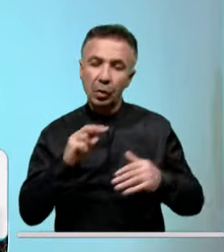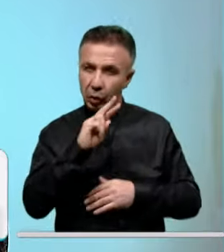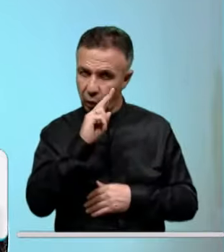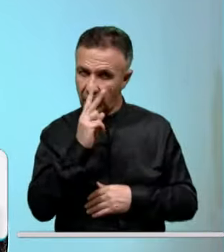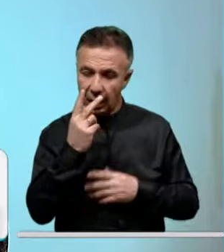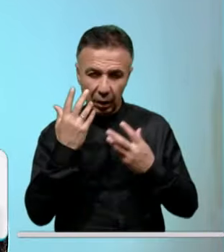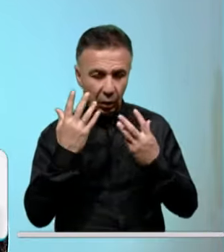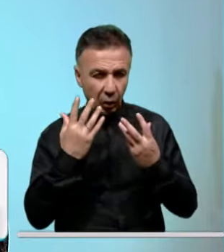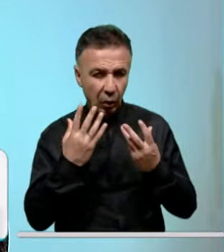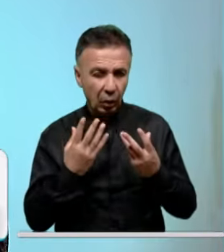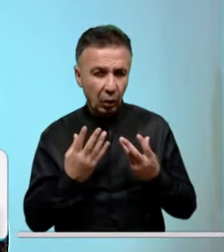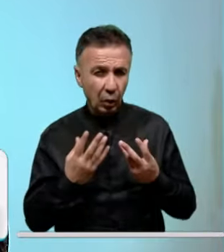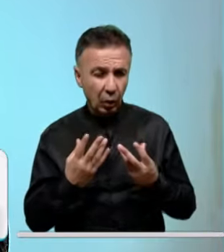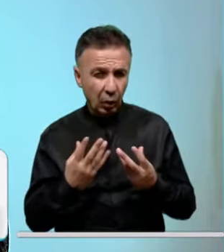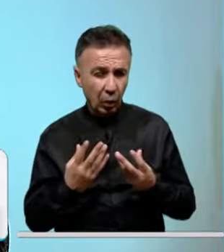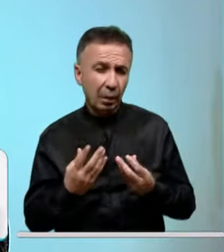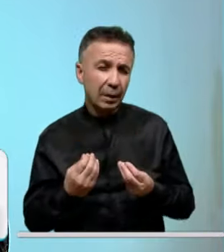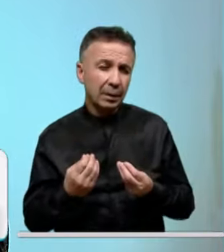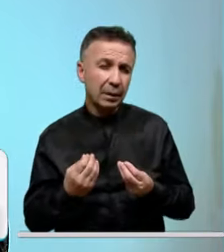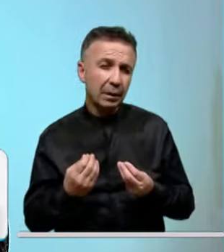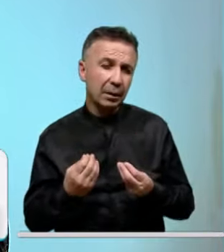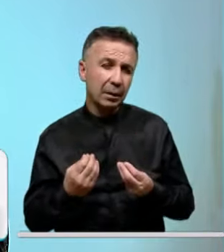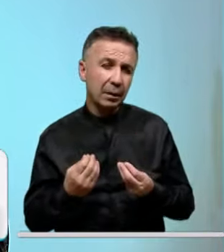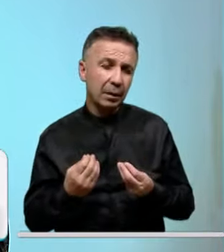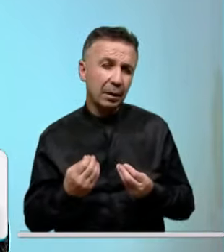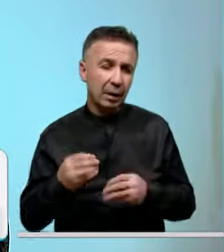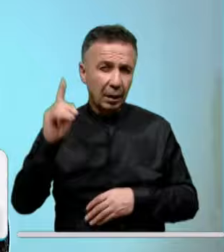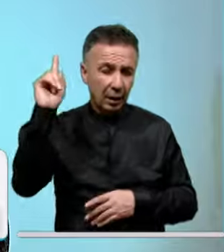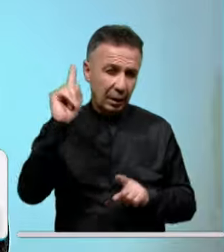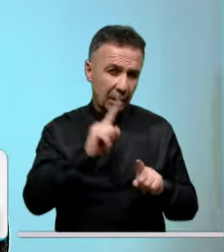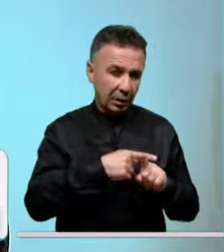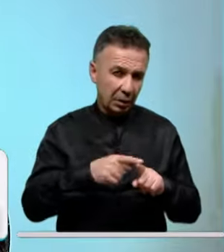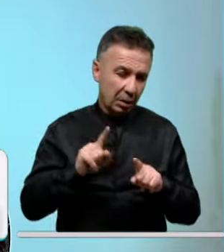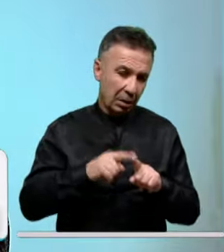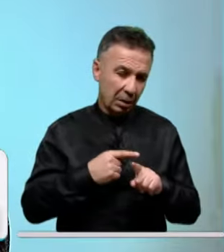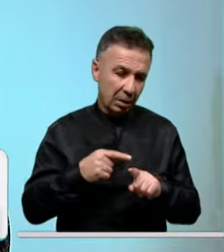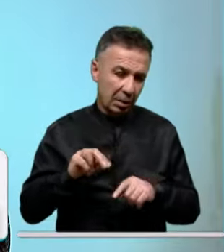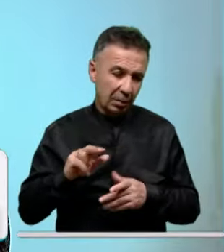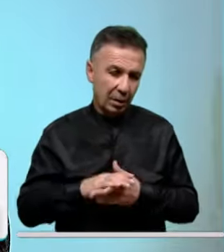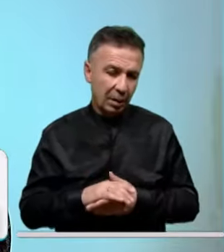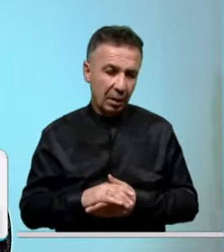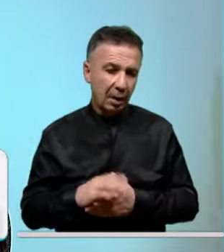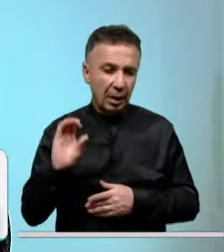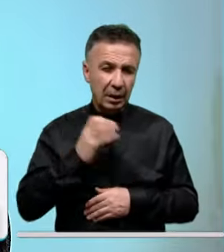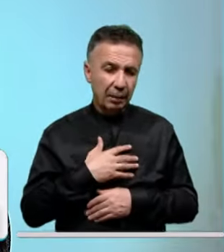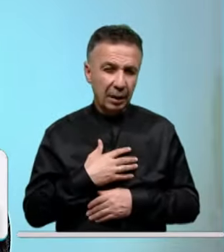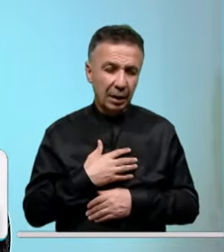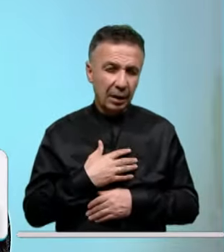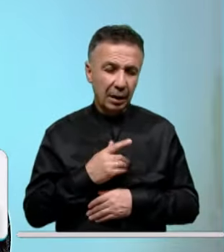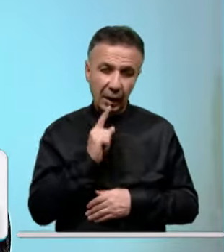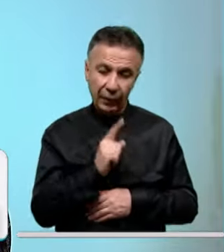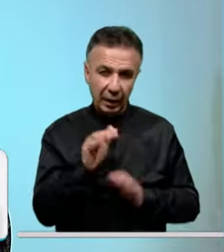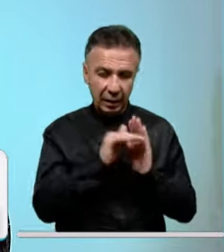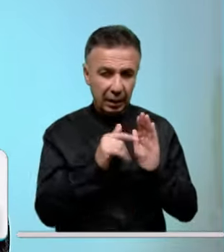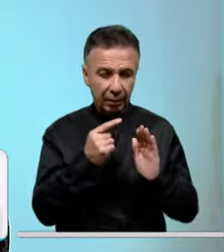günah kapsamına sokmak şirk gibi, dinin temel emirlerinden